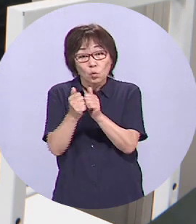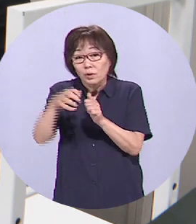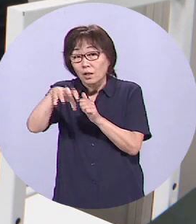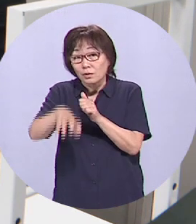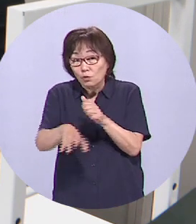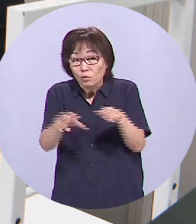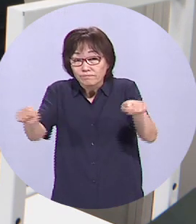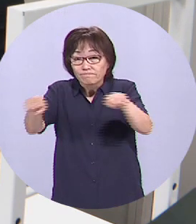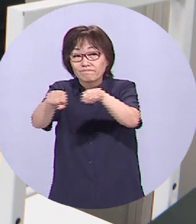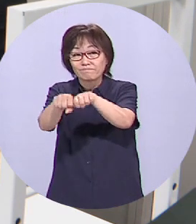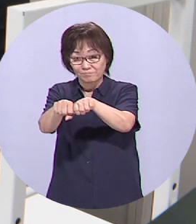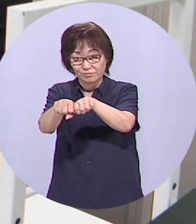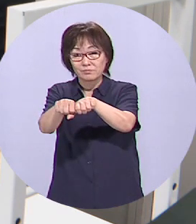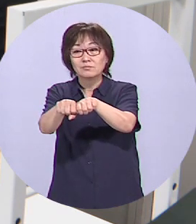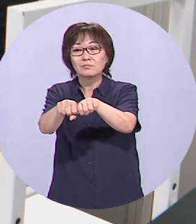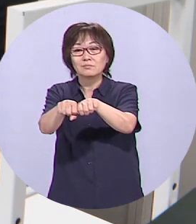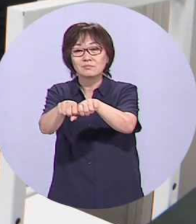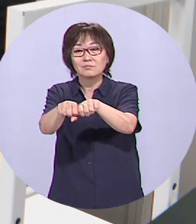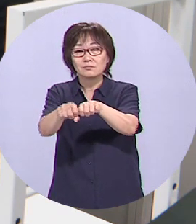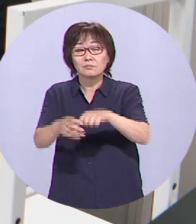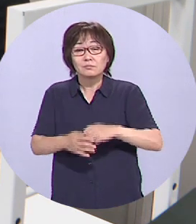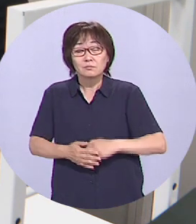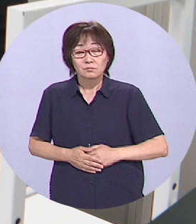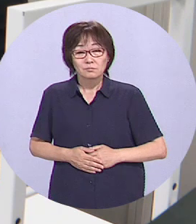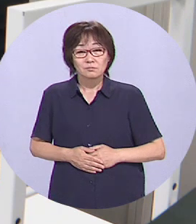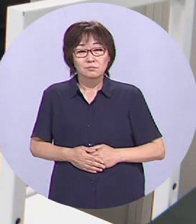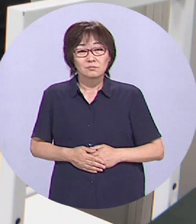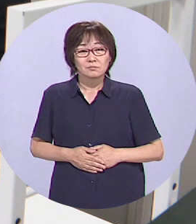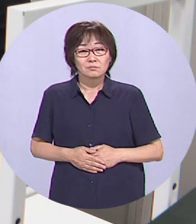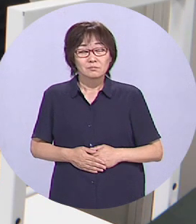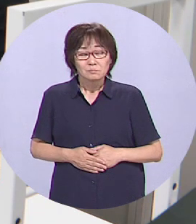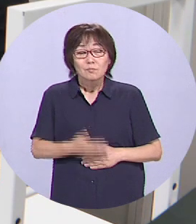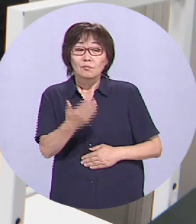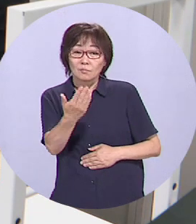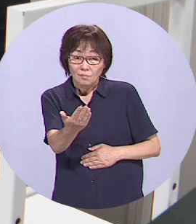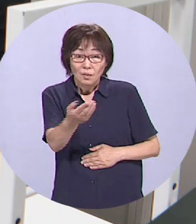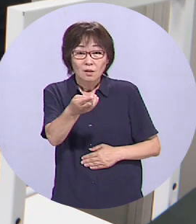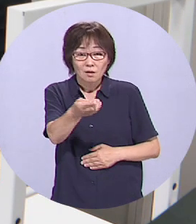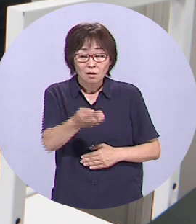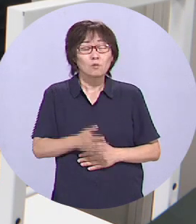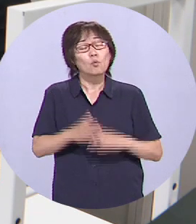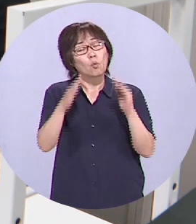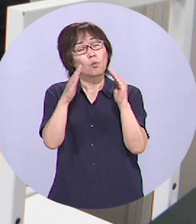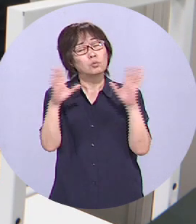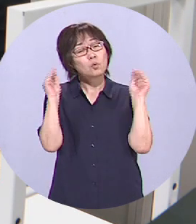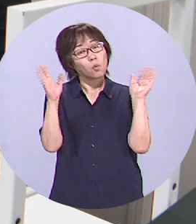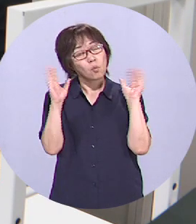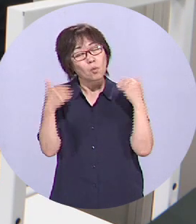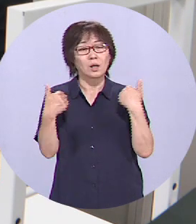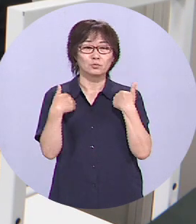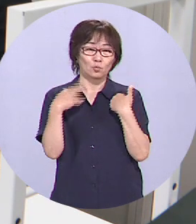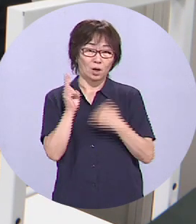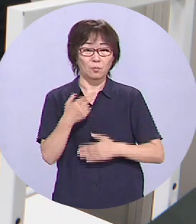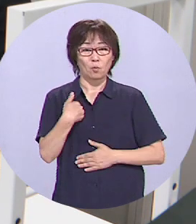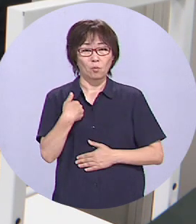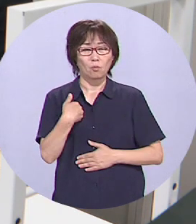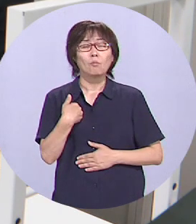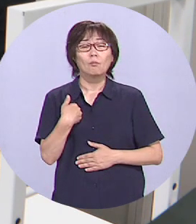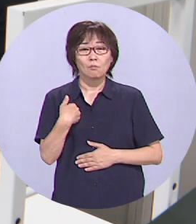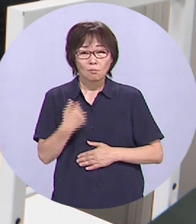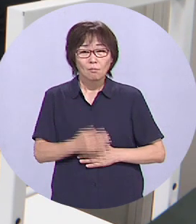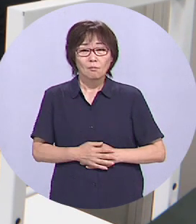ぎさせていただきますので、その際に通報いただいた方の情報が必要になることがございます